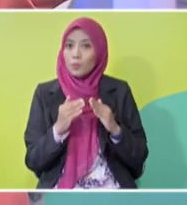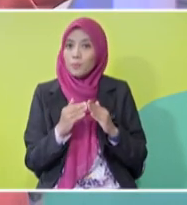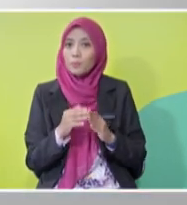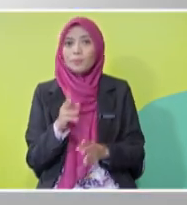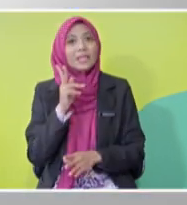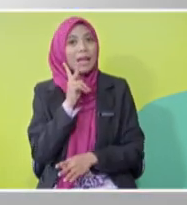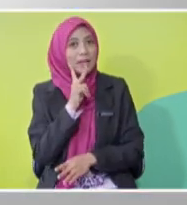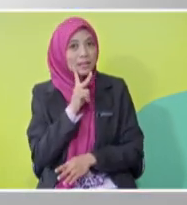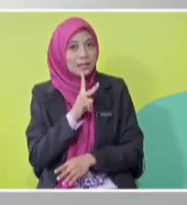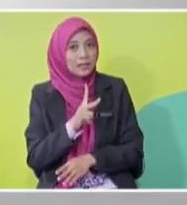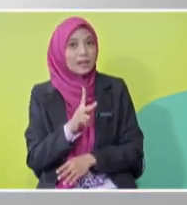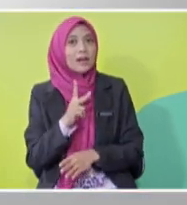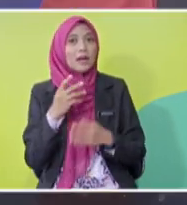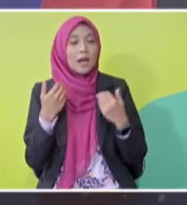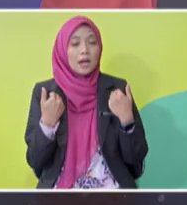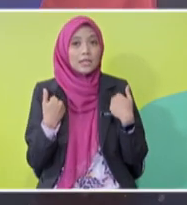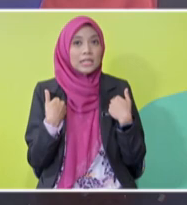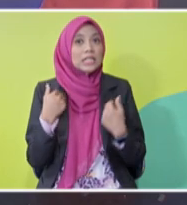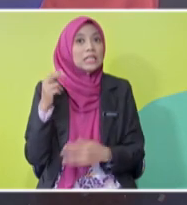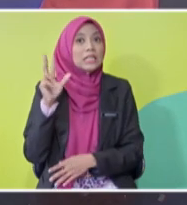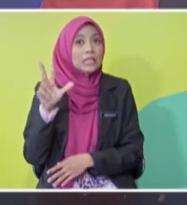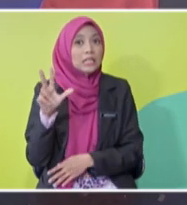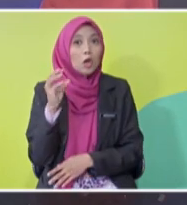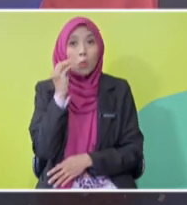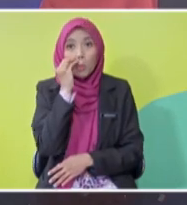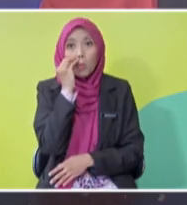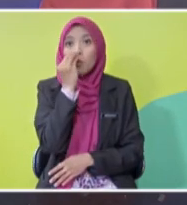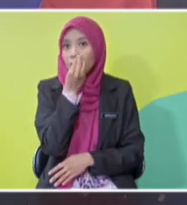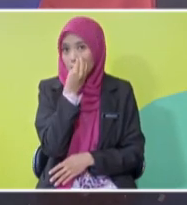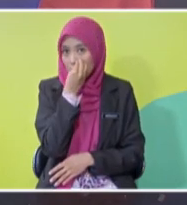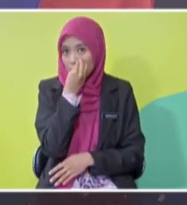ada tiga Kuntum bunga